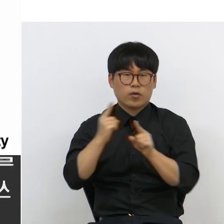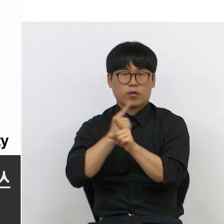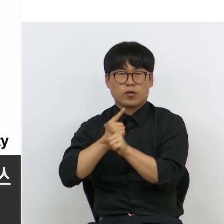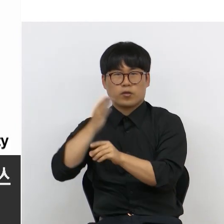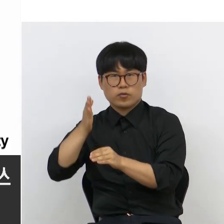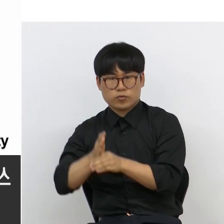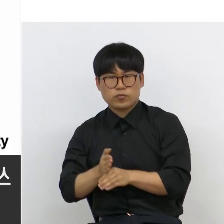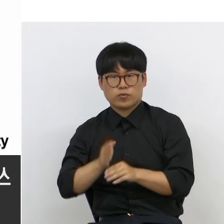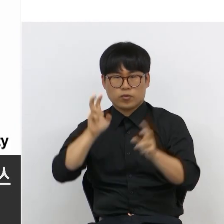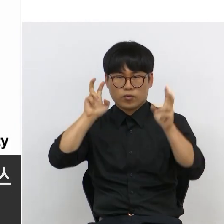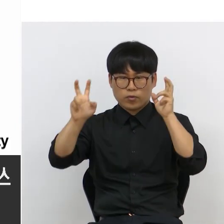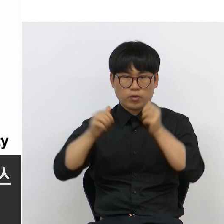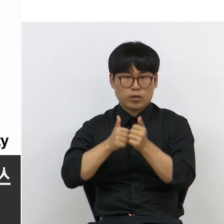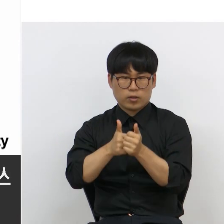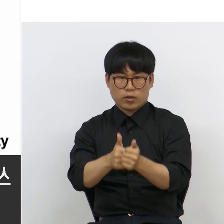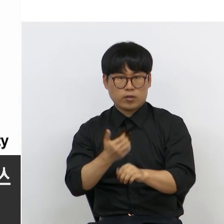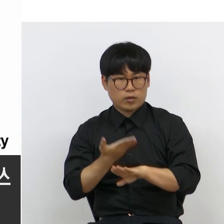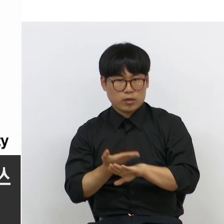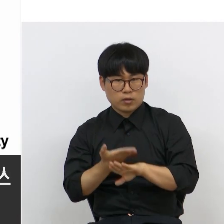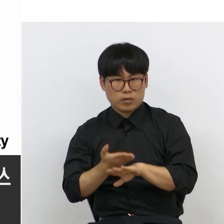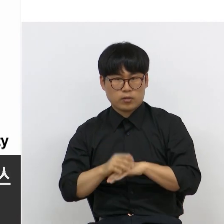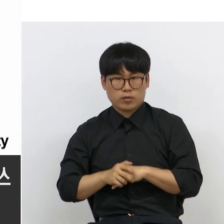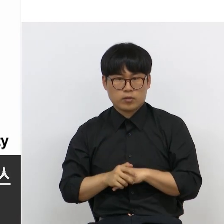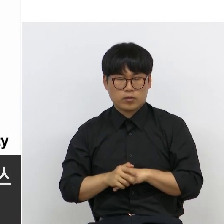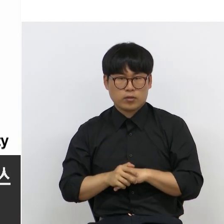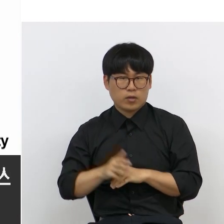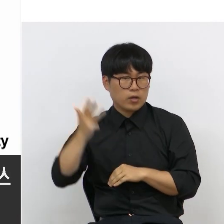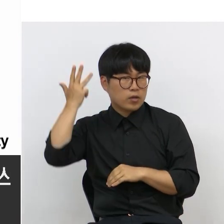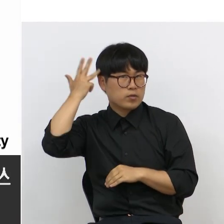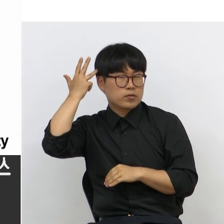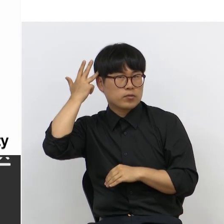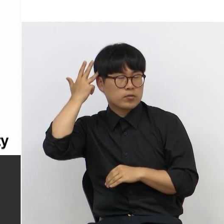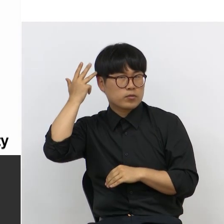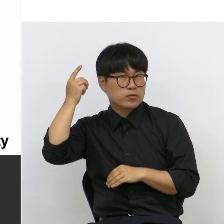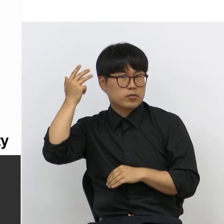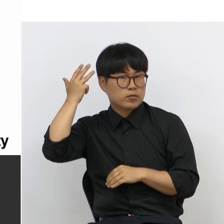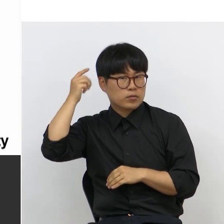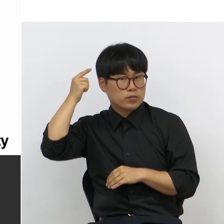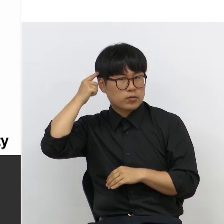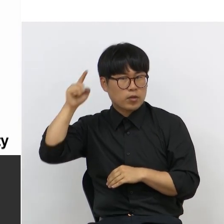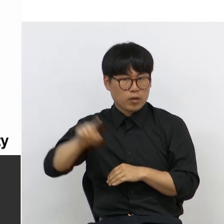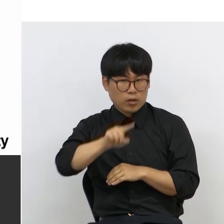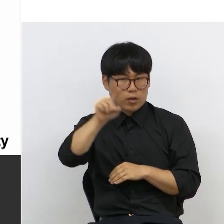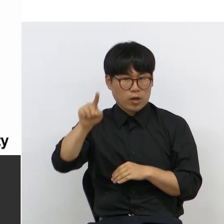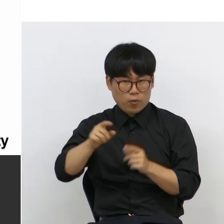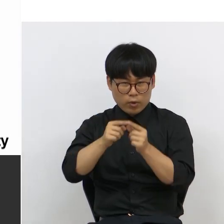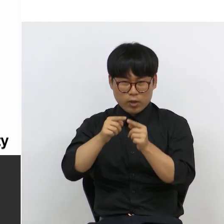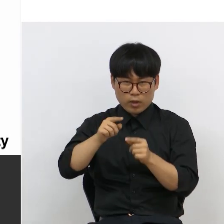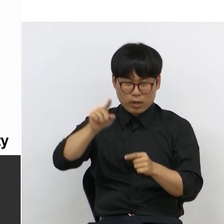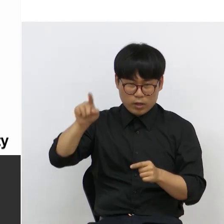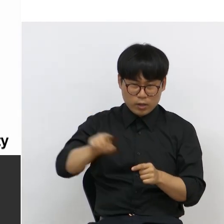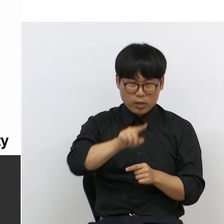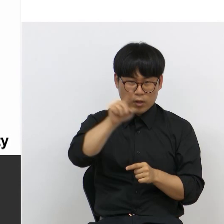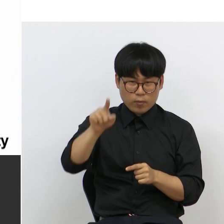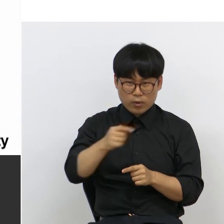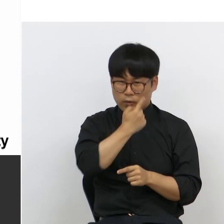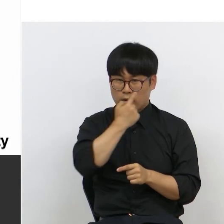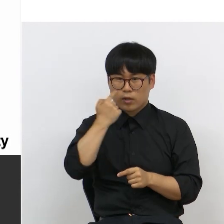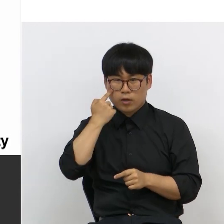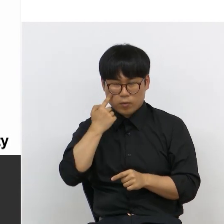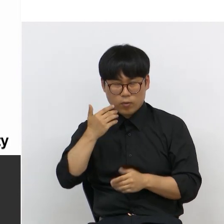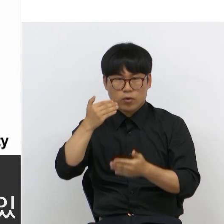아까도 좀 나와 있지만 미리 와우의 길이를 재고 그다음에 남아 있는 청력을